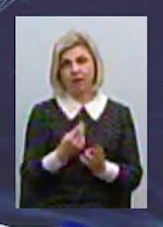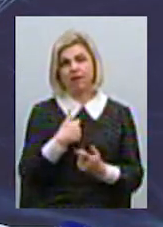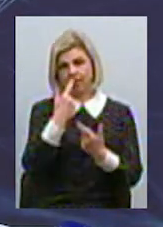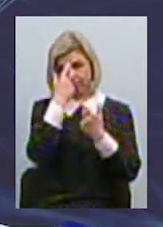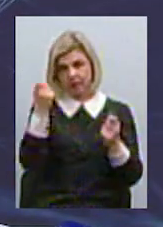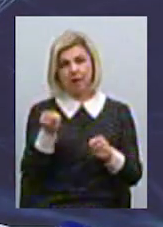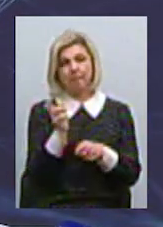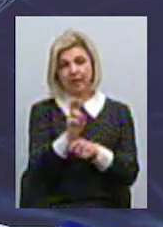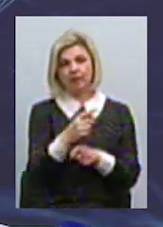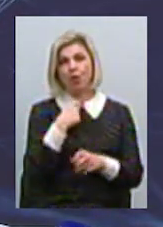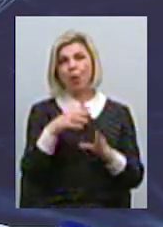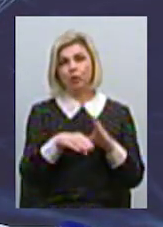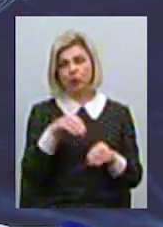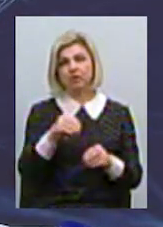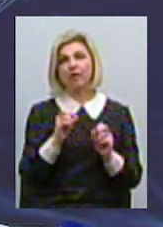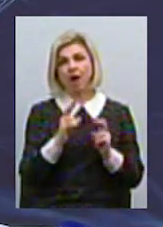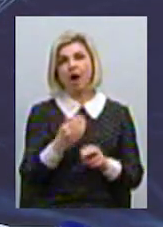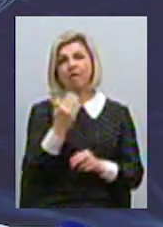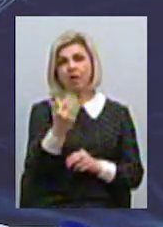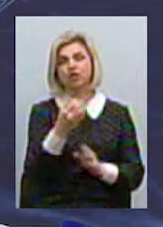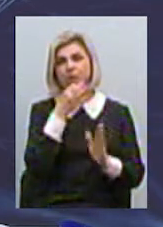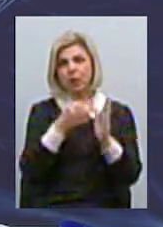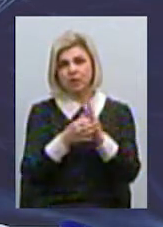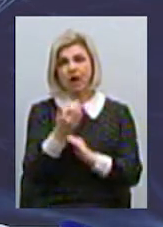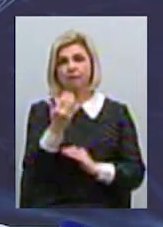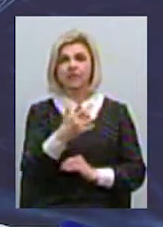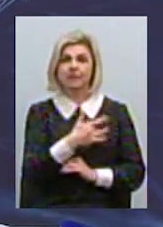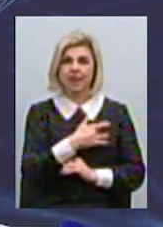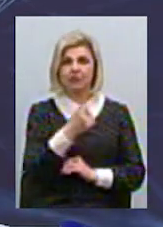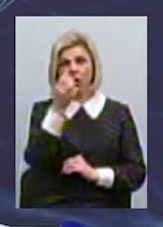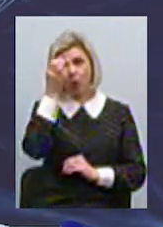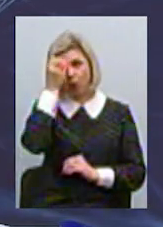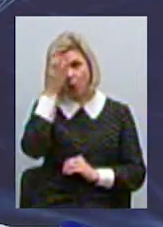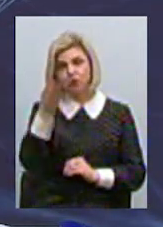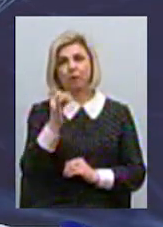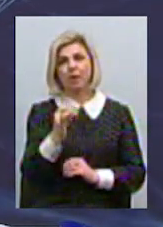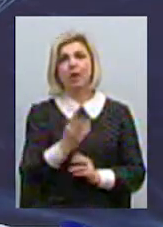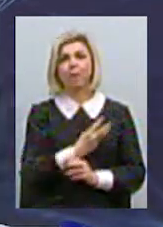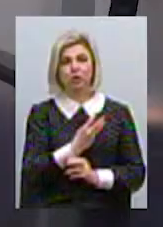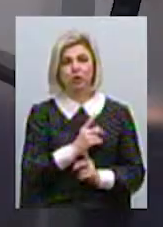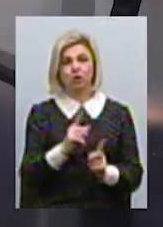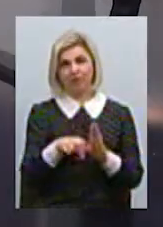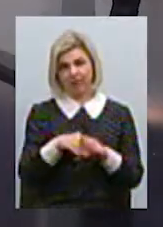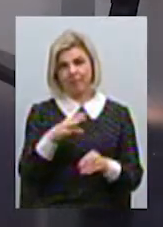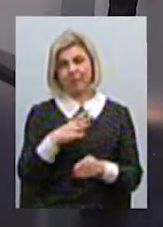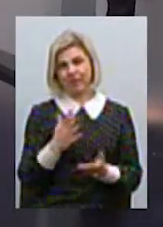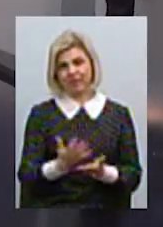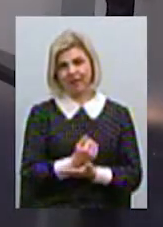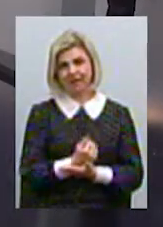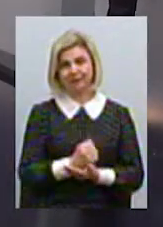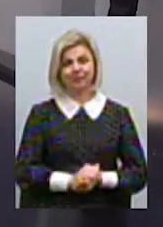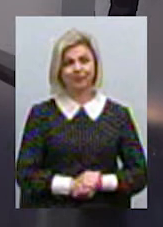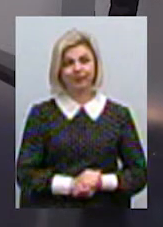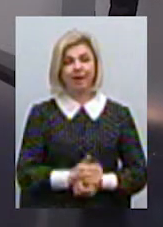прийти, проголосувати так, як вам говорить ваш розум, ваше серце. І хочу побажати, щоб вибір вас був вдалий. Ну що ж, друзі, я